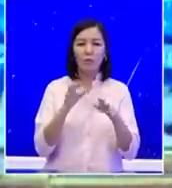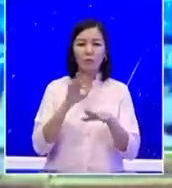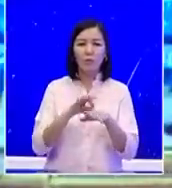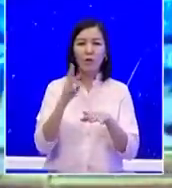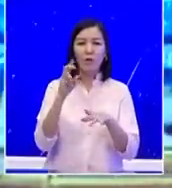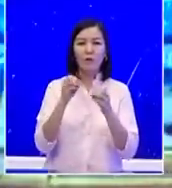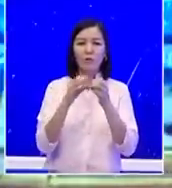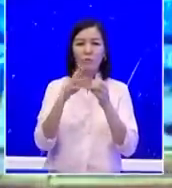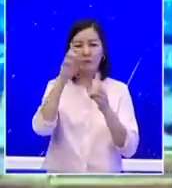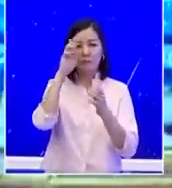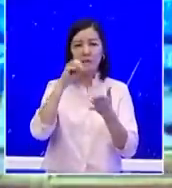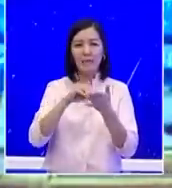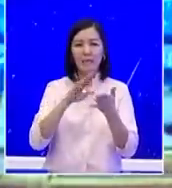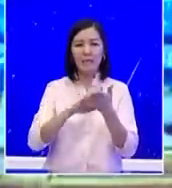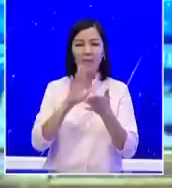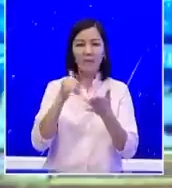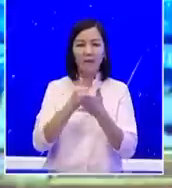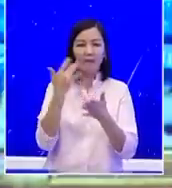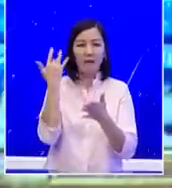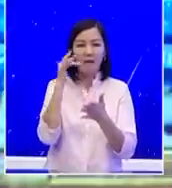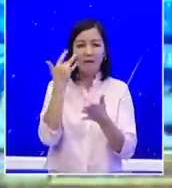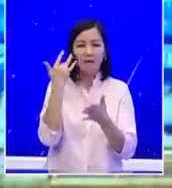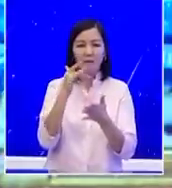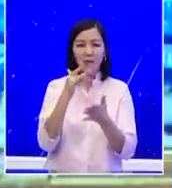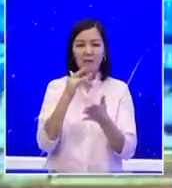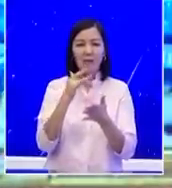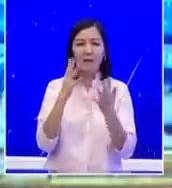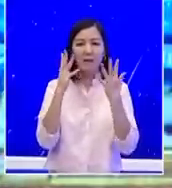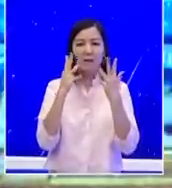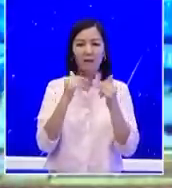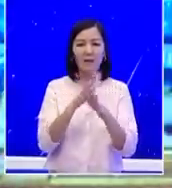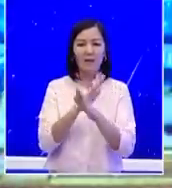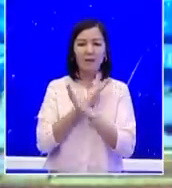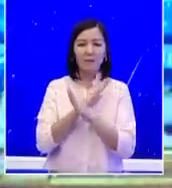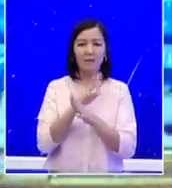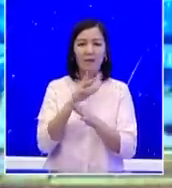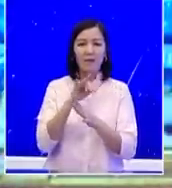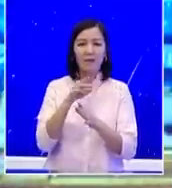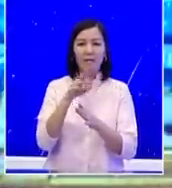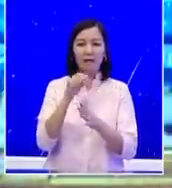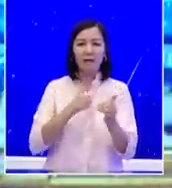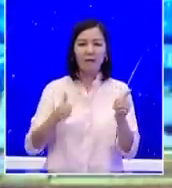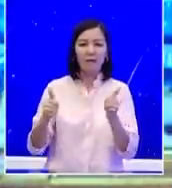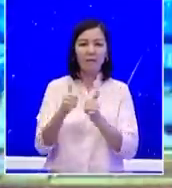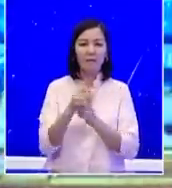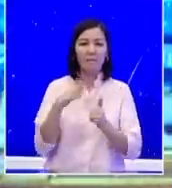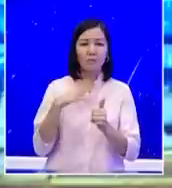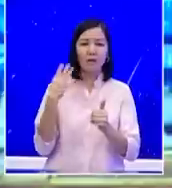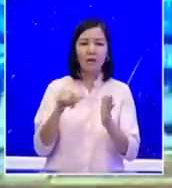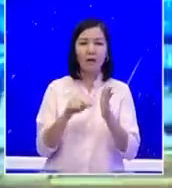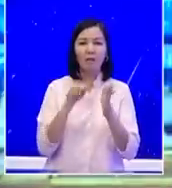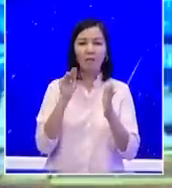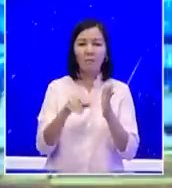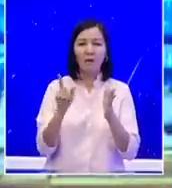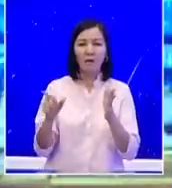вирусы 215 елде тіркеліпті, негізгісі АқШ. Мұнда індеттен көз жұмғандар саны Италиядан да асып түсті, 46